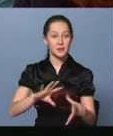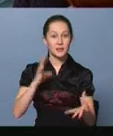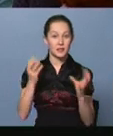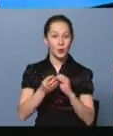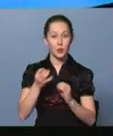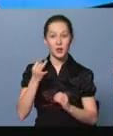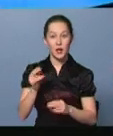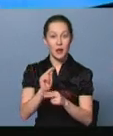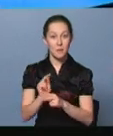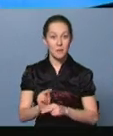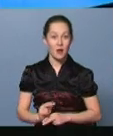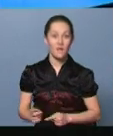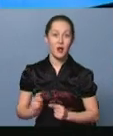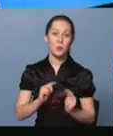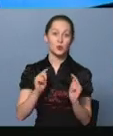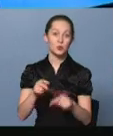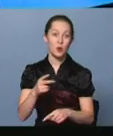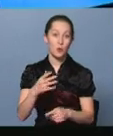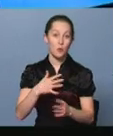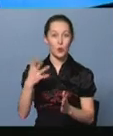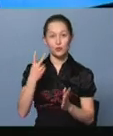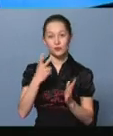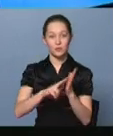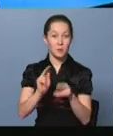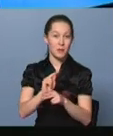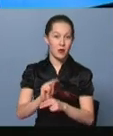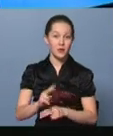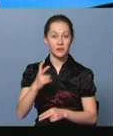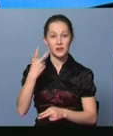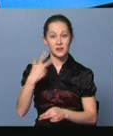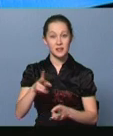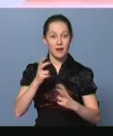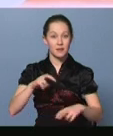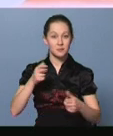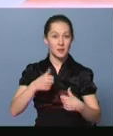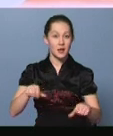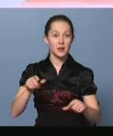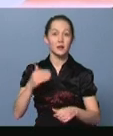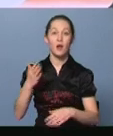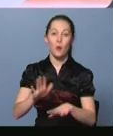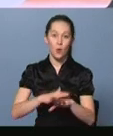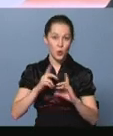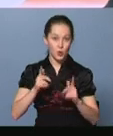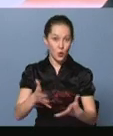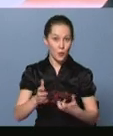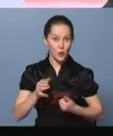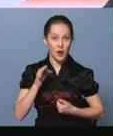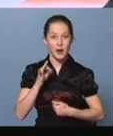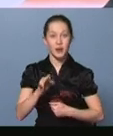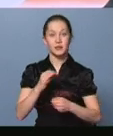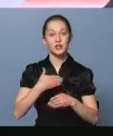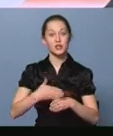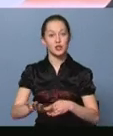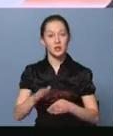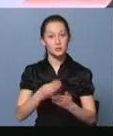поправок к бюджету поступило более 280. 230 из них эксперты предлагают одобрить. В итоге доходная часть бюджета